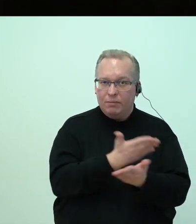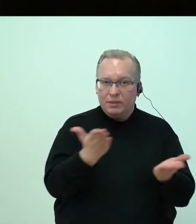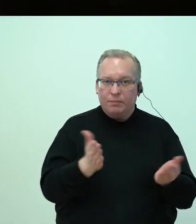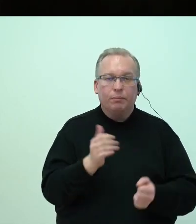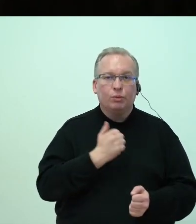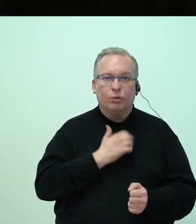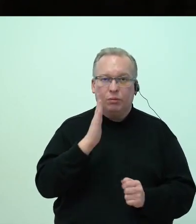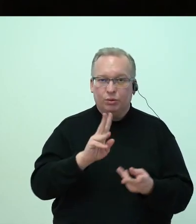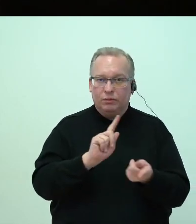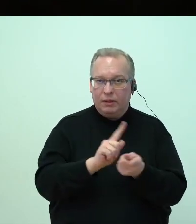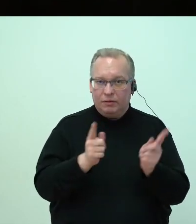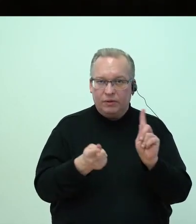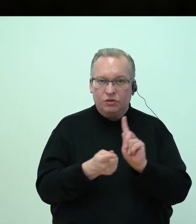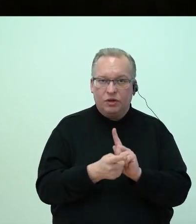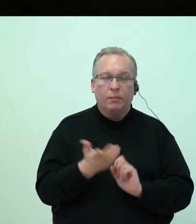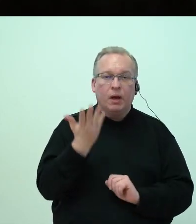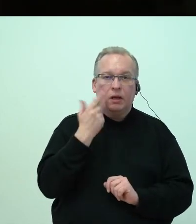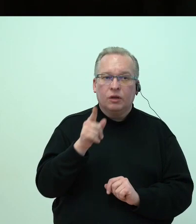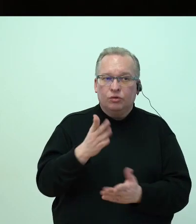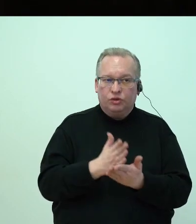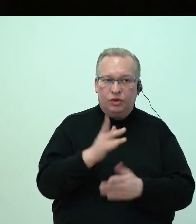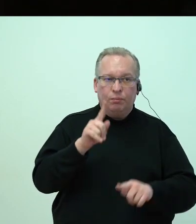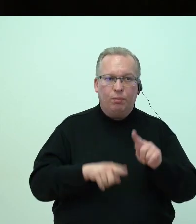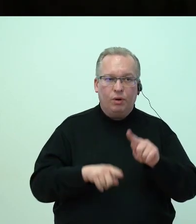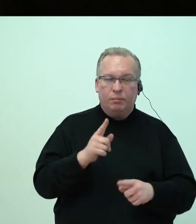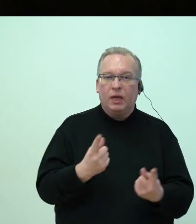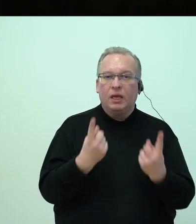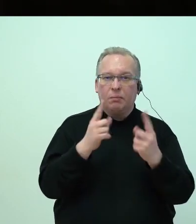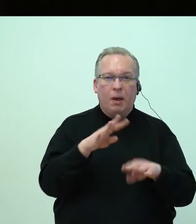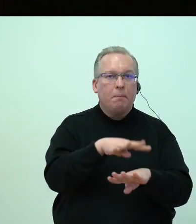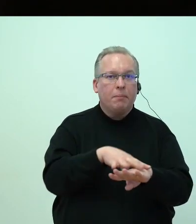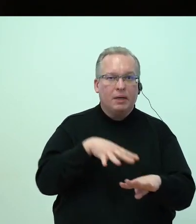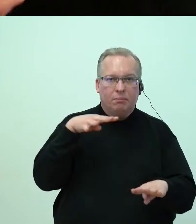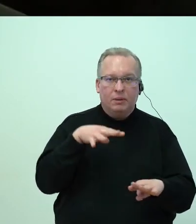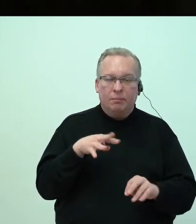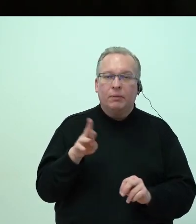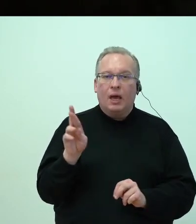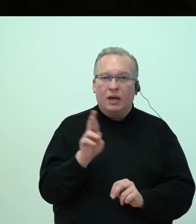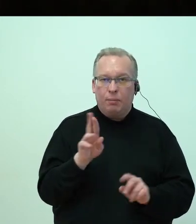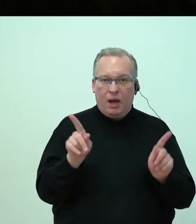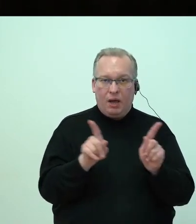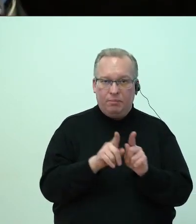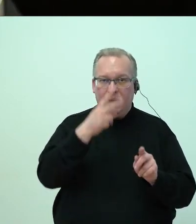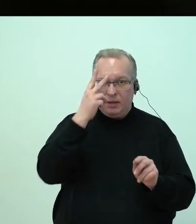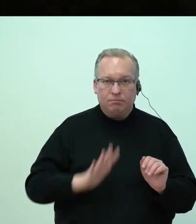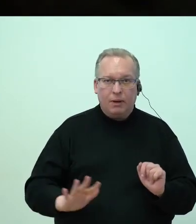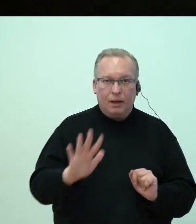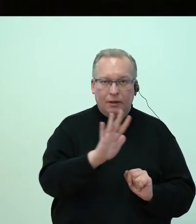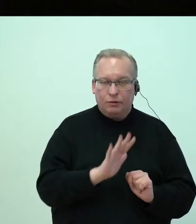kad turėtų būti priešingai. Kai tu esi politikas, ypač parlamentinėje respublikoje, tokia kaip